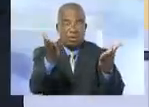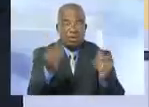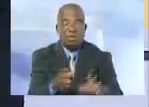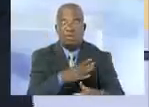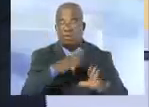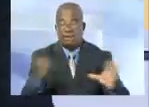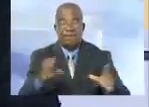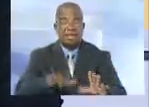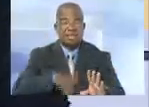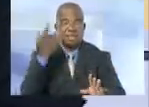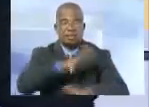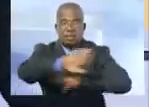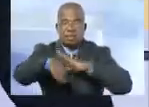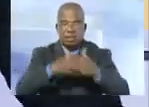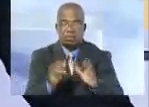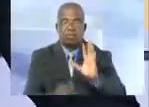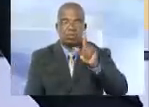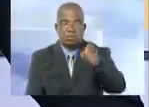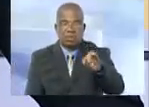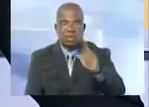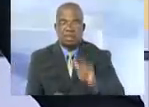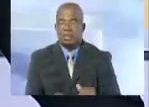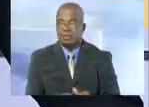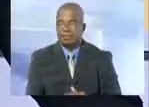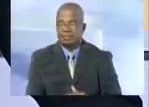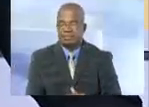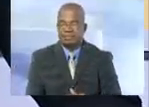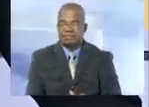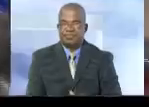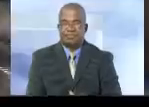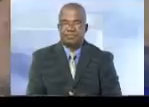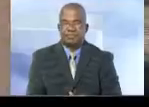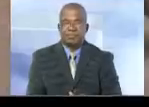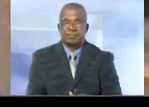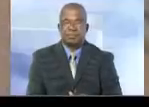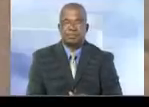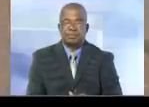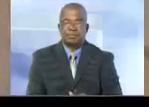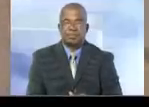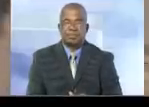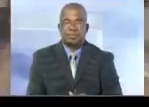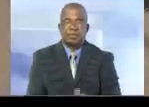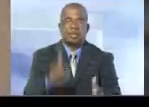motos. Le reportage de Soro Corona est commenté pour vous par Kouadio Kouami. 1